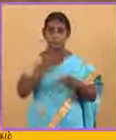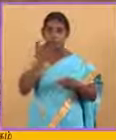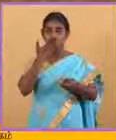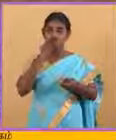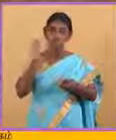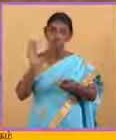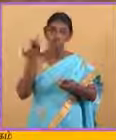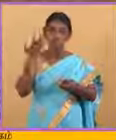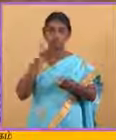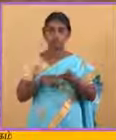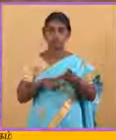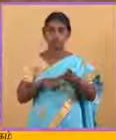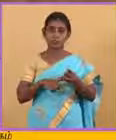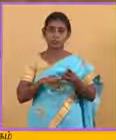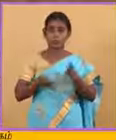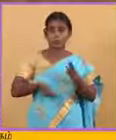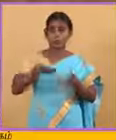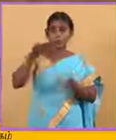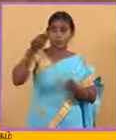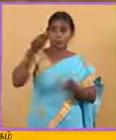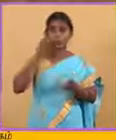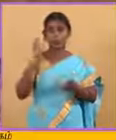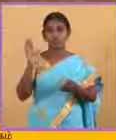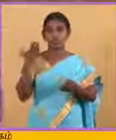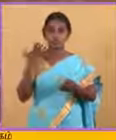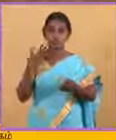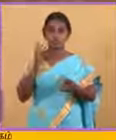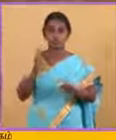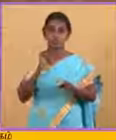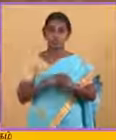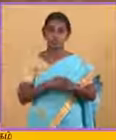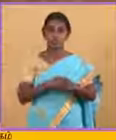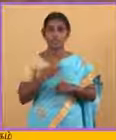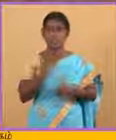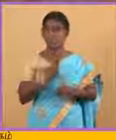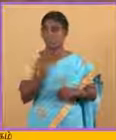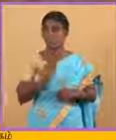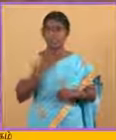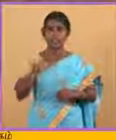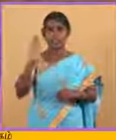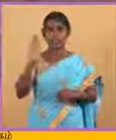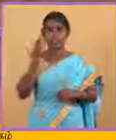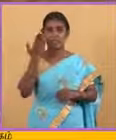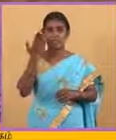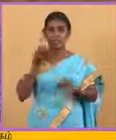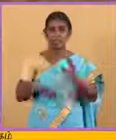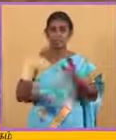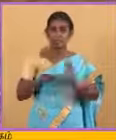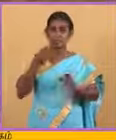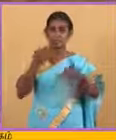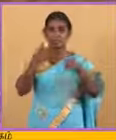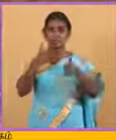தான், உயர்தனி செம்மொழியும் நல்ல தலைப்பு தான், அதில் தனித்தமிழ் என்பது மிக மிக உயர்ந்த தலைப்பு என்று கூறினார்.